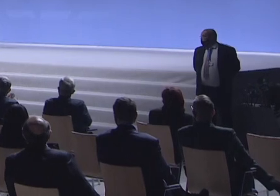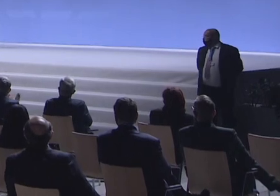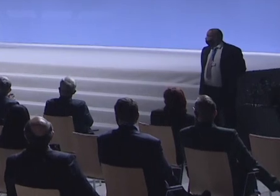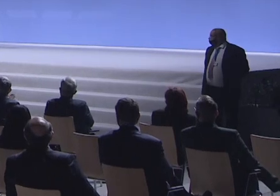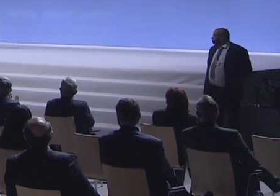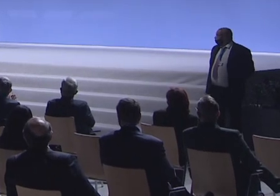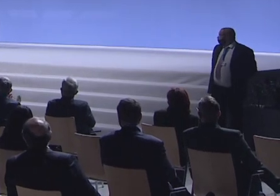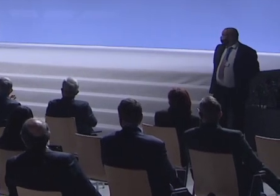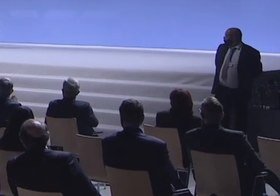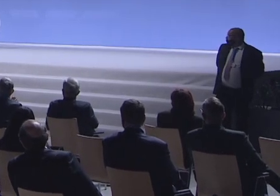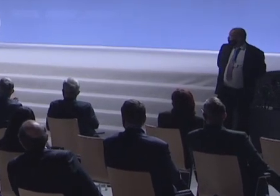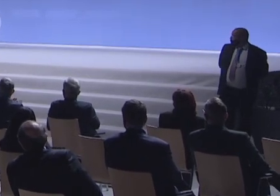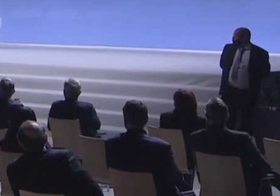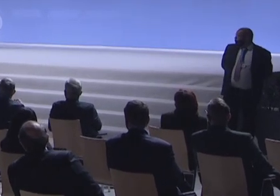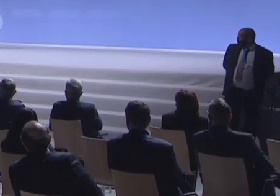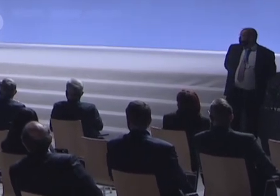Thank you very much.